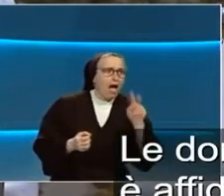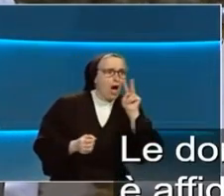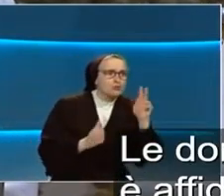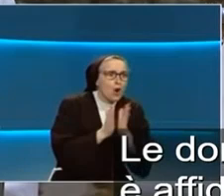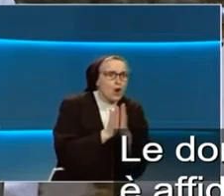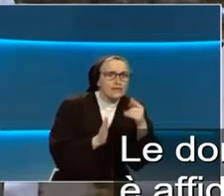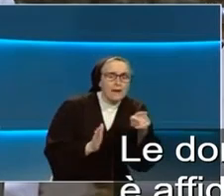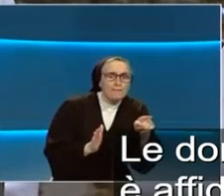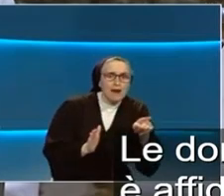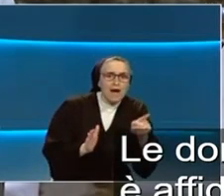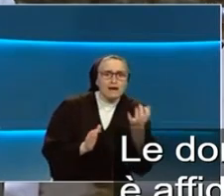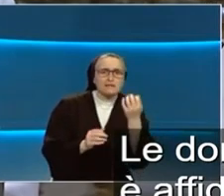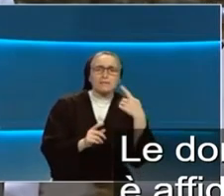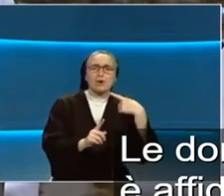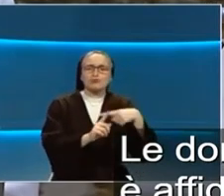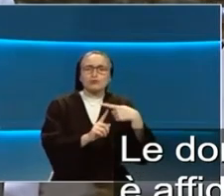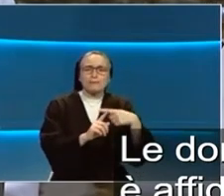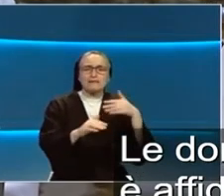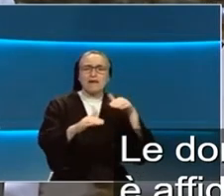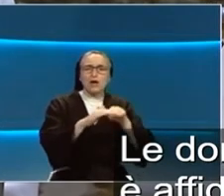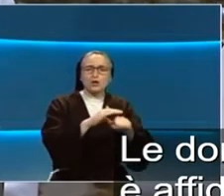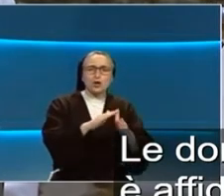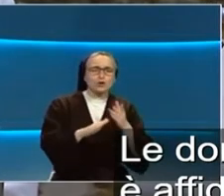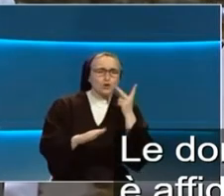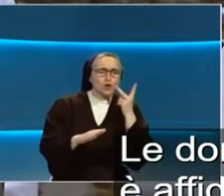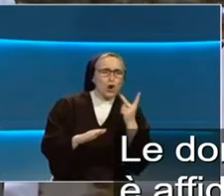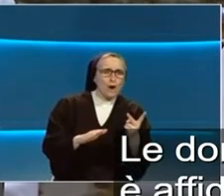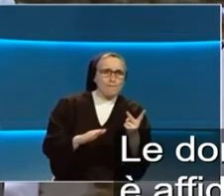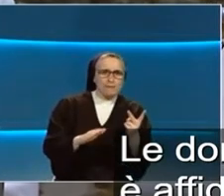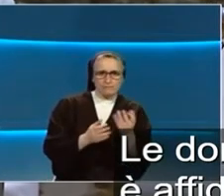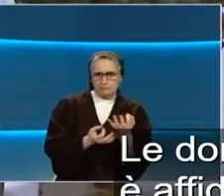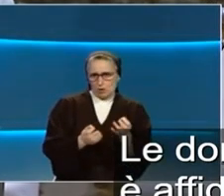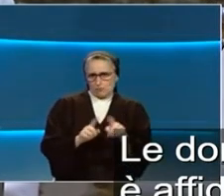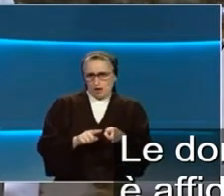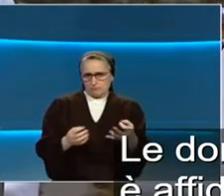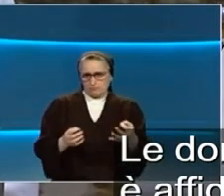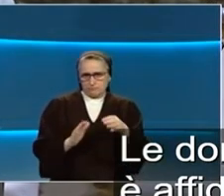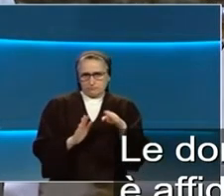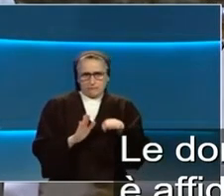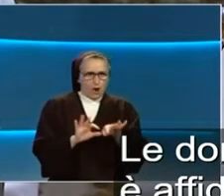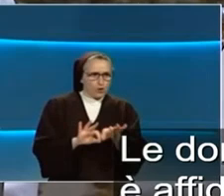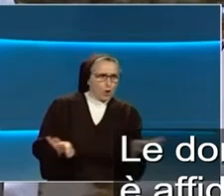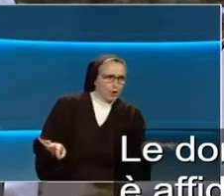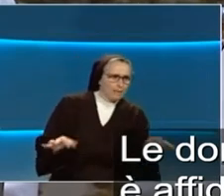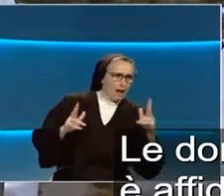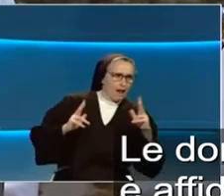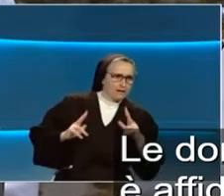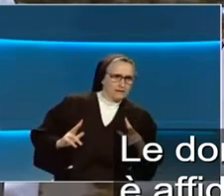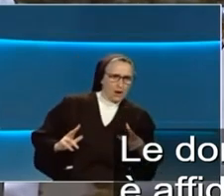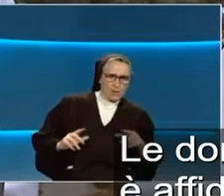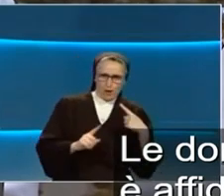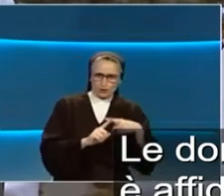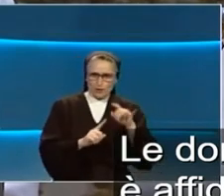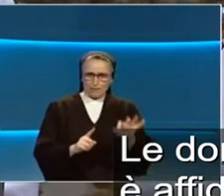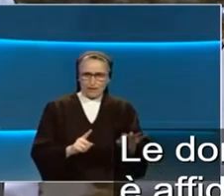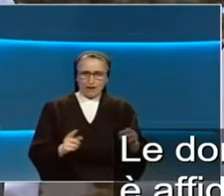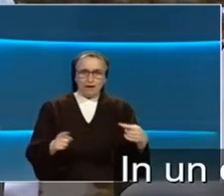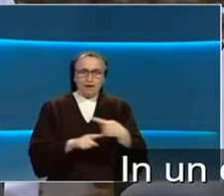묵상해야 할 표징이었습니다. 공동묘지의 한 무덤, 모든 것이